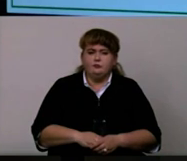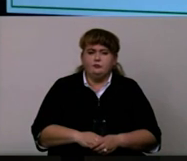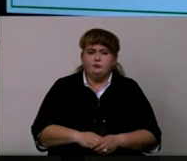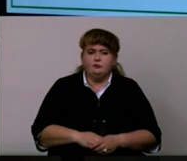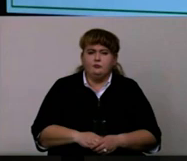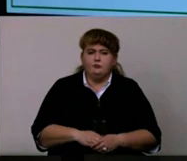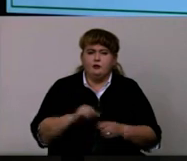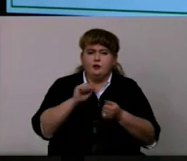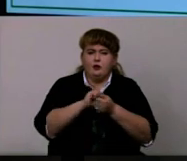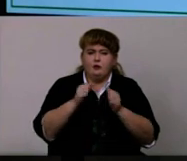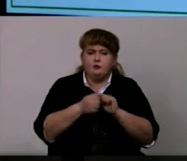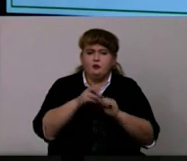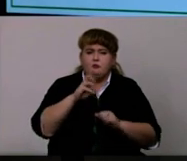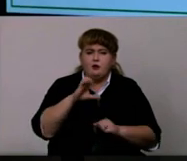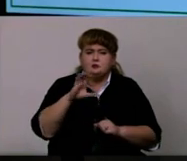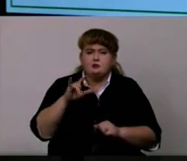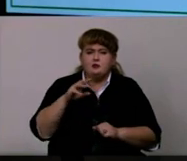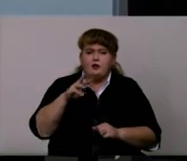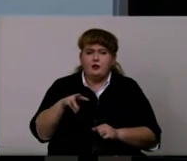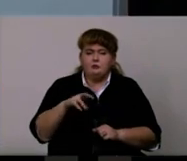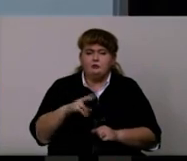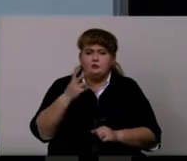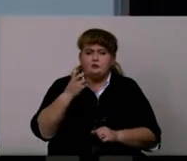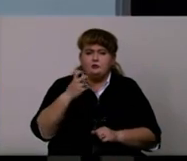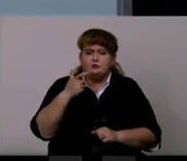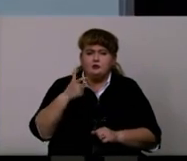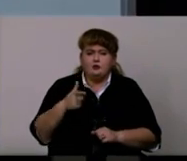Значит, камень массой m 200 грамм